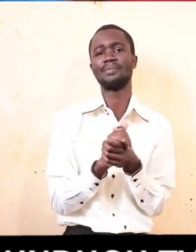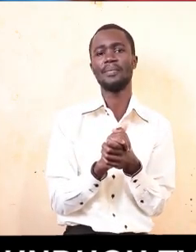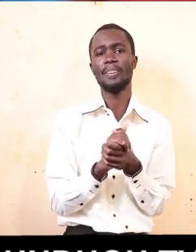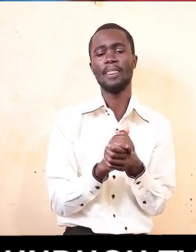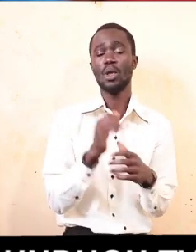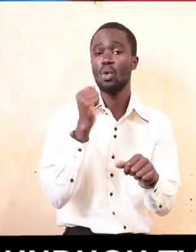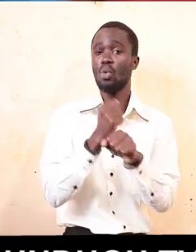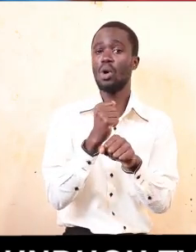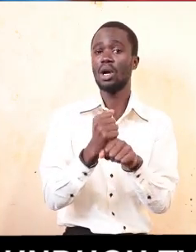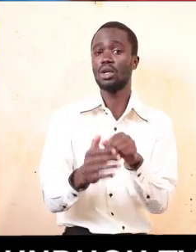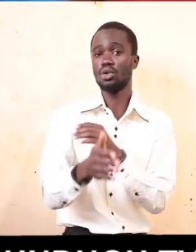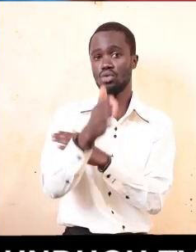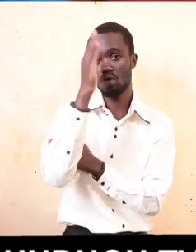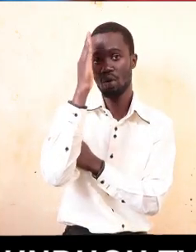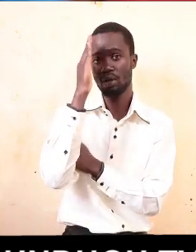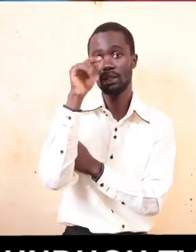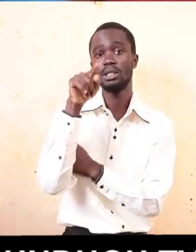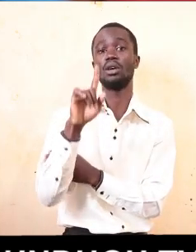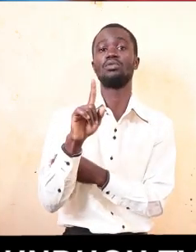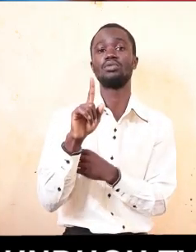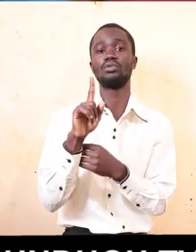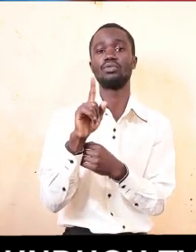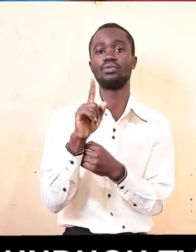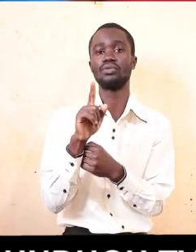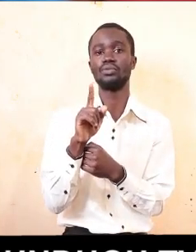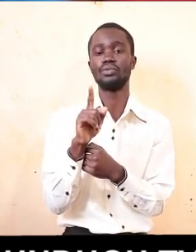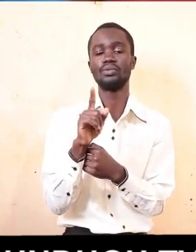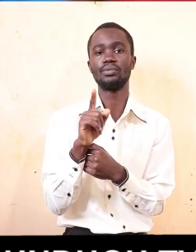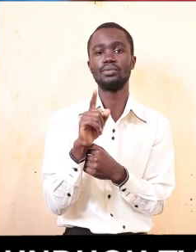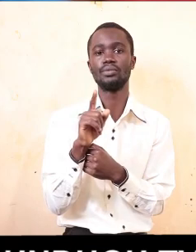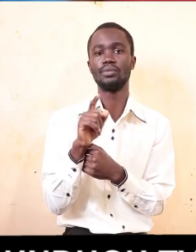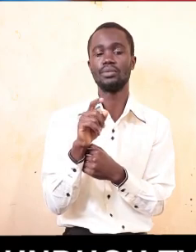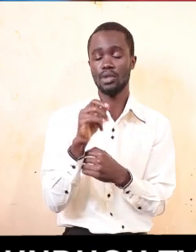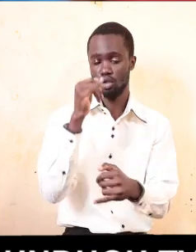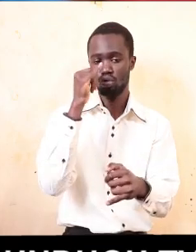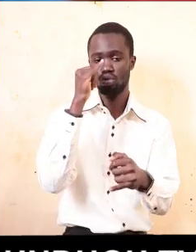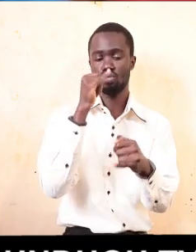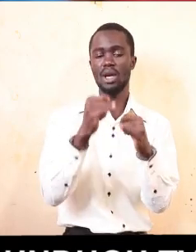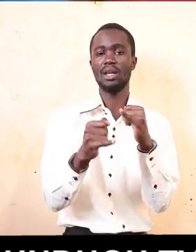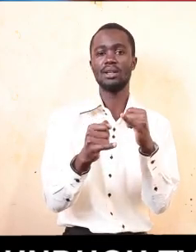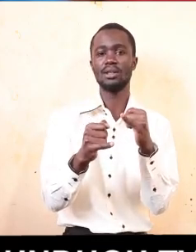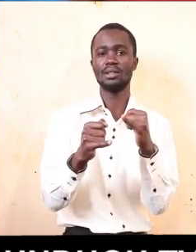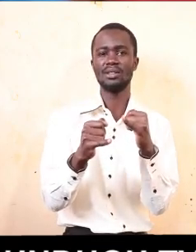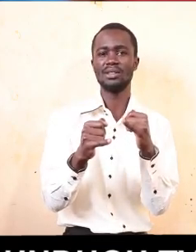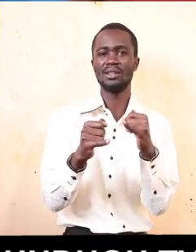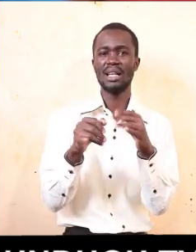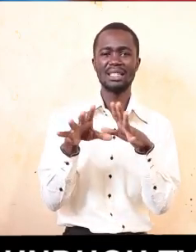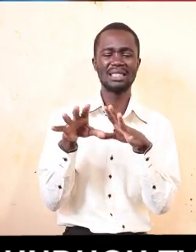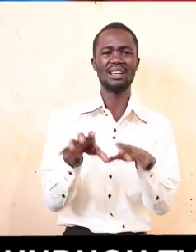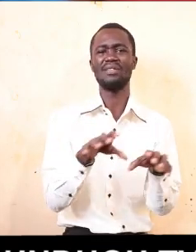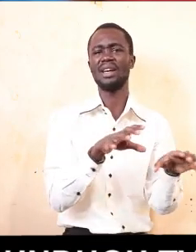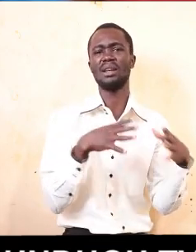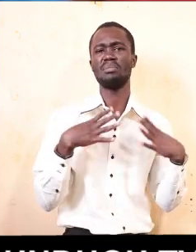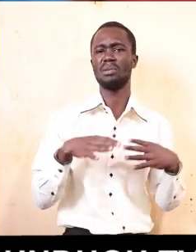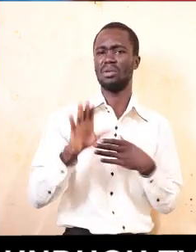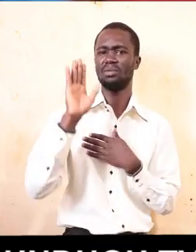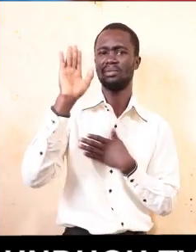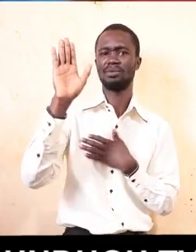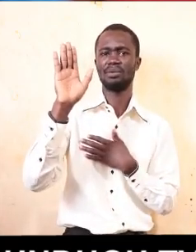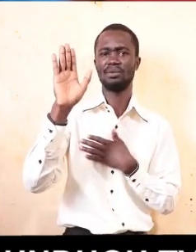ya Mungu mwenyewe ni kumaliza dhiki na mateso yao